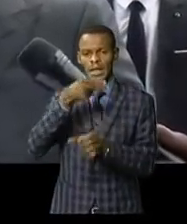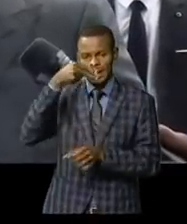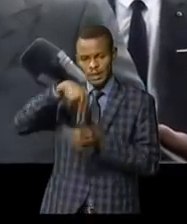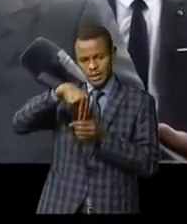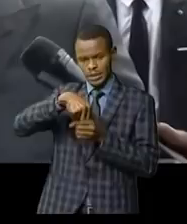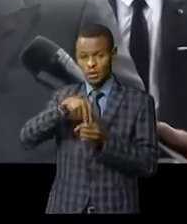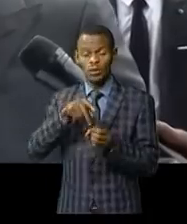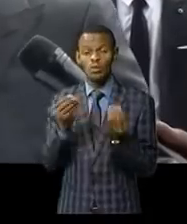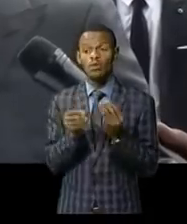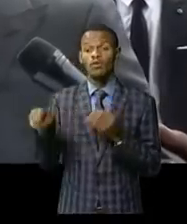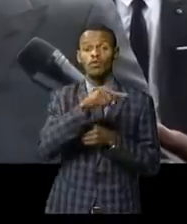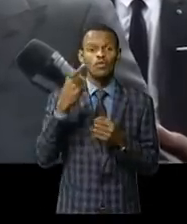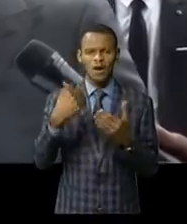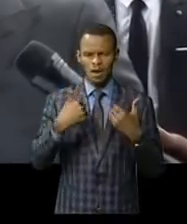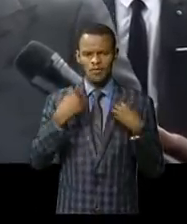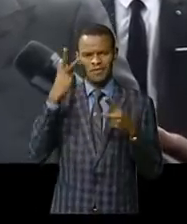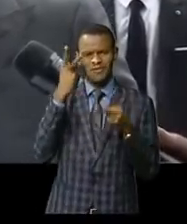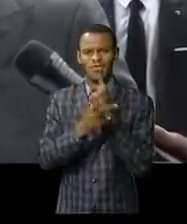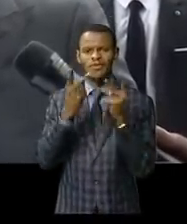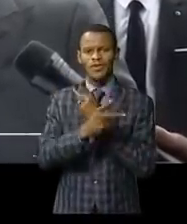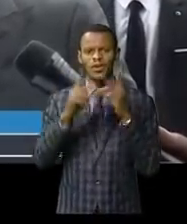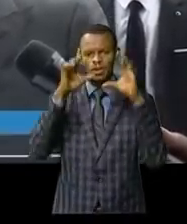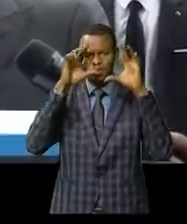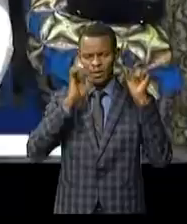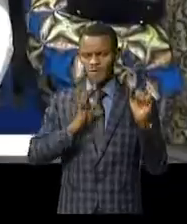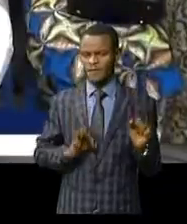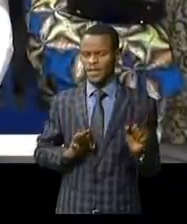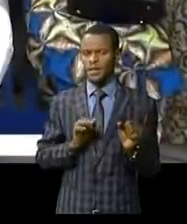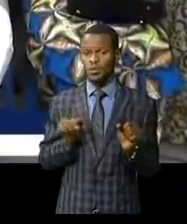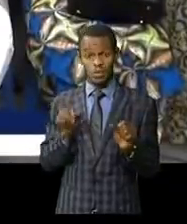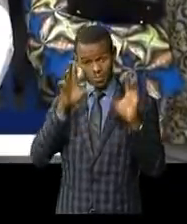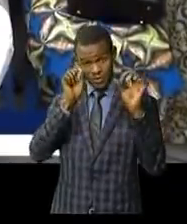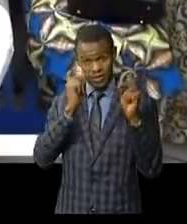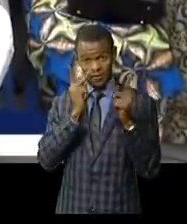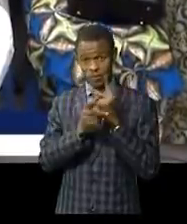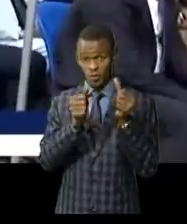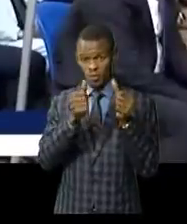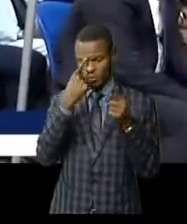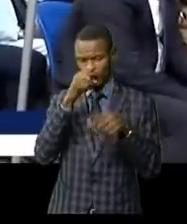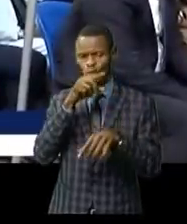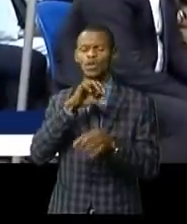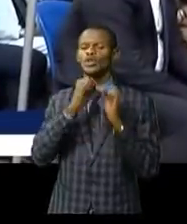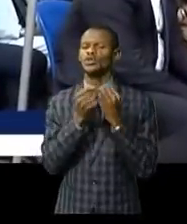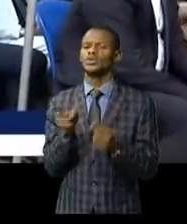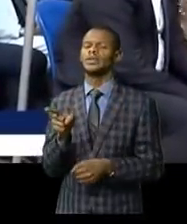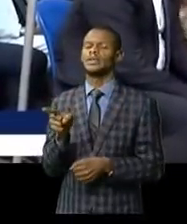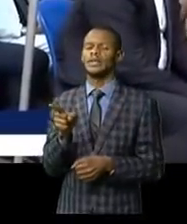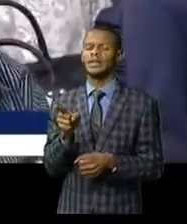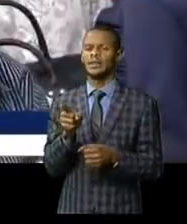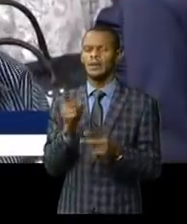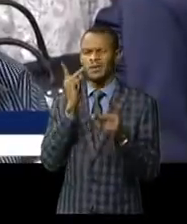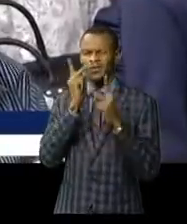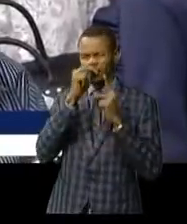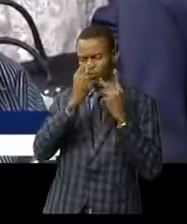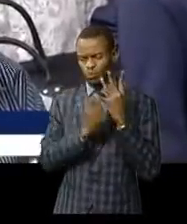République, chef de l'État, qui a une grande ambition pour la Sonahydrock. Parmi une multitude de défis à relever, l'octroi de ces